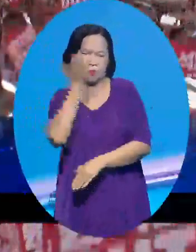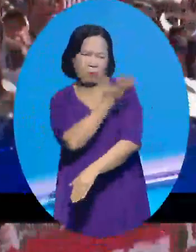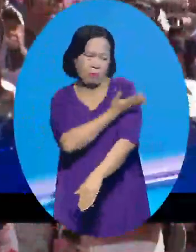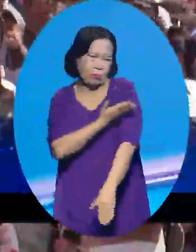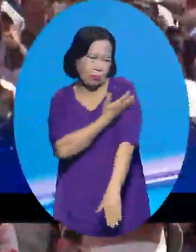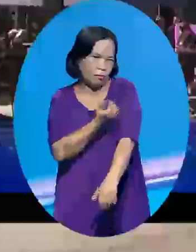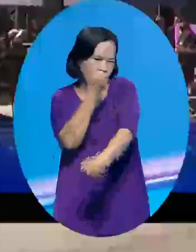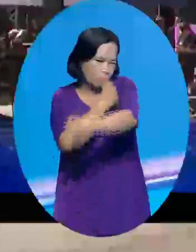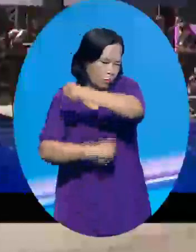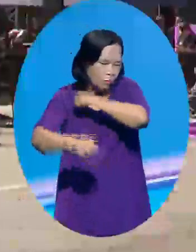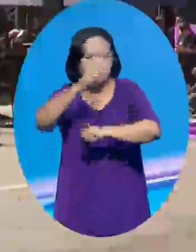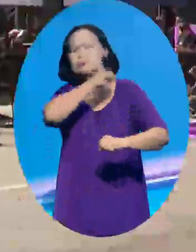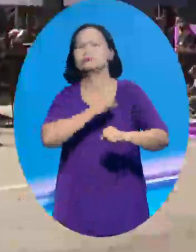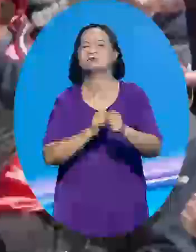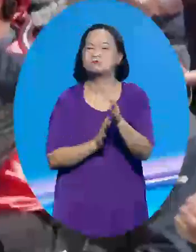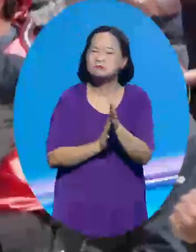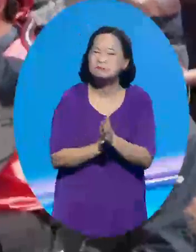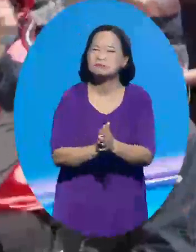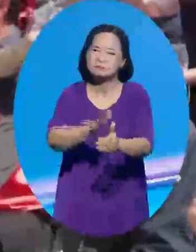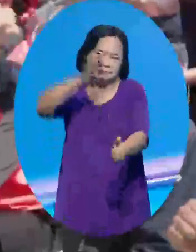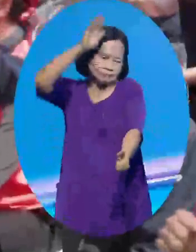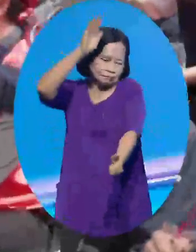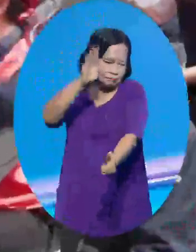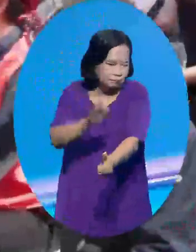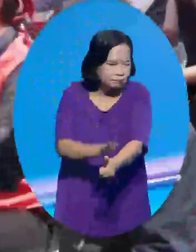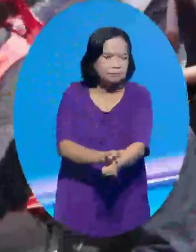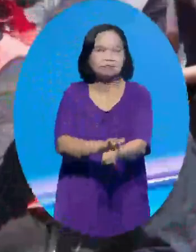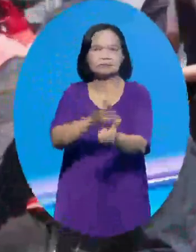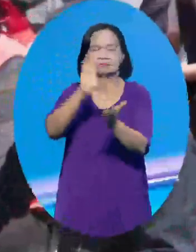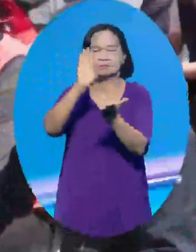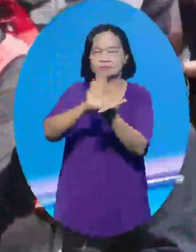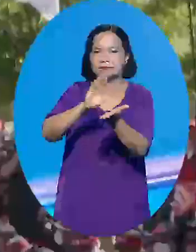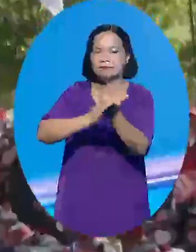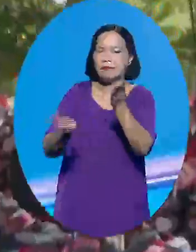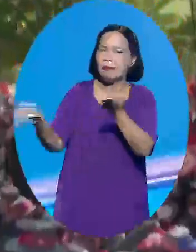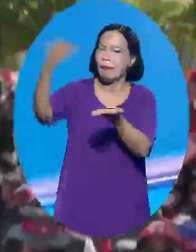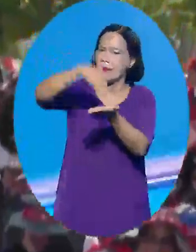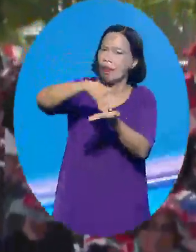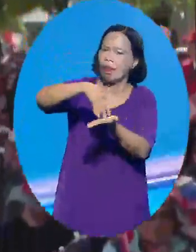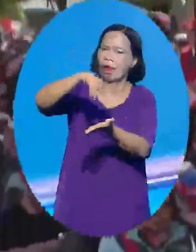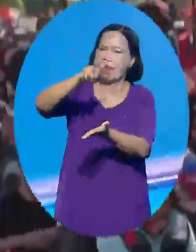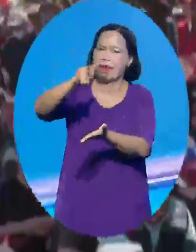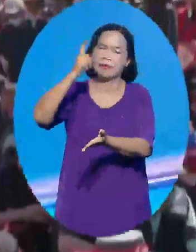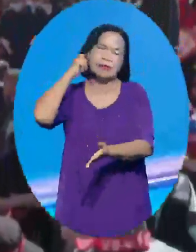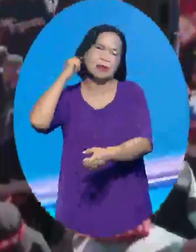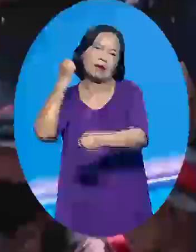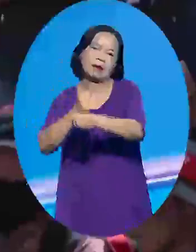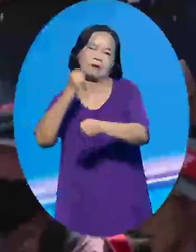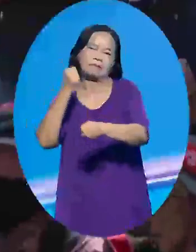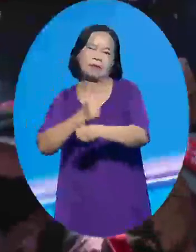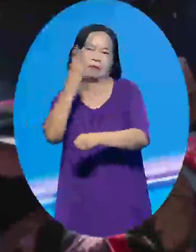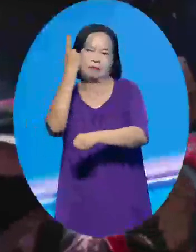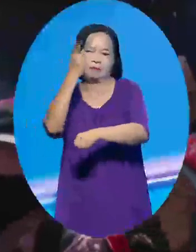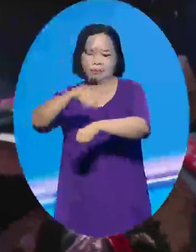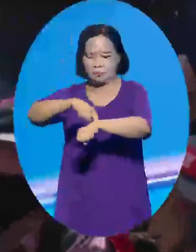vệ quyền lợi của người lao động đồng thời tiếp tục gây sức ép đối với chính sách của chính phủ yêu cầu tăng thêm tối đa 29 giờ làm việc trong tuần